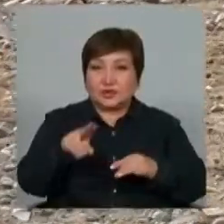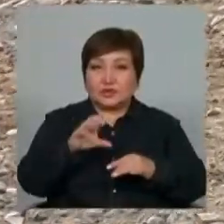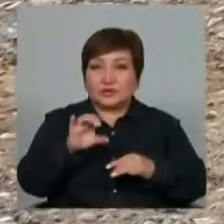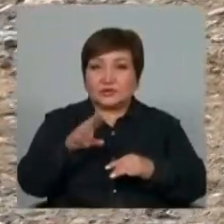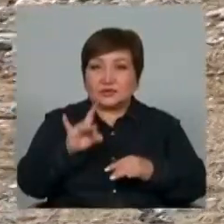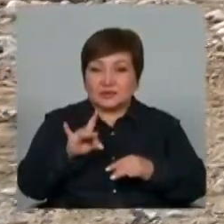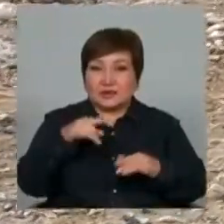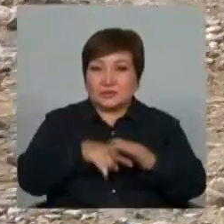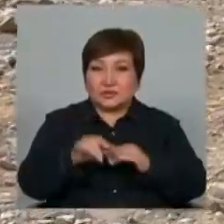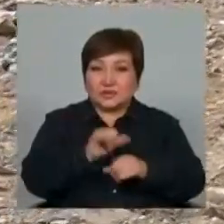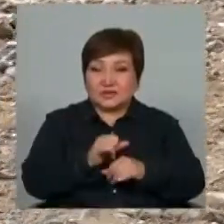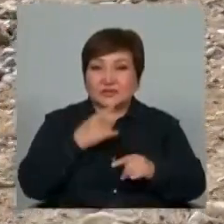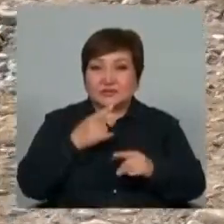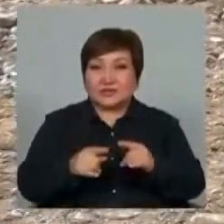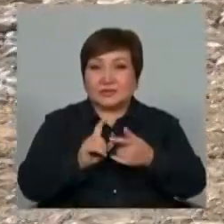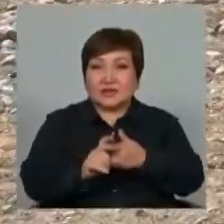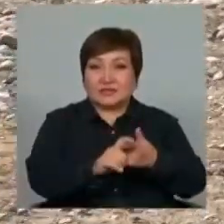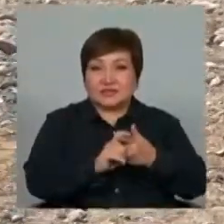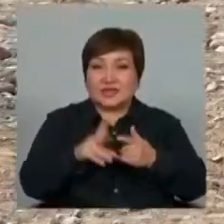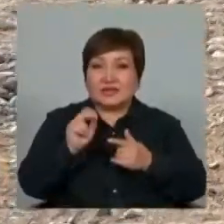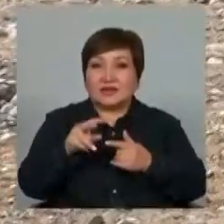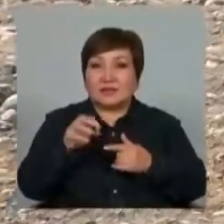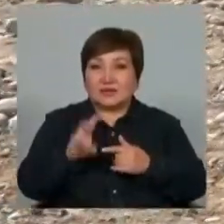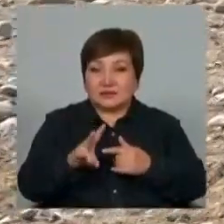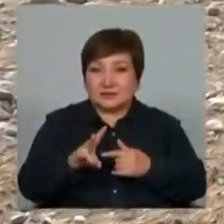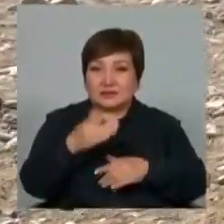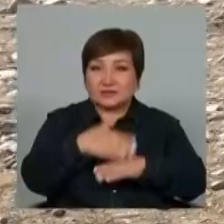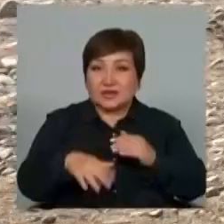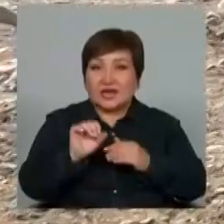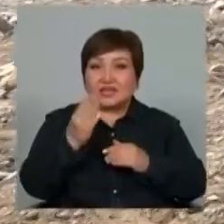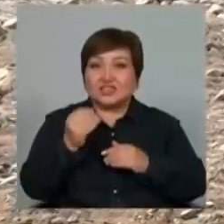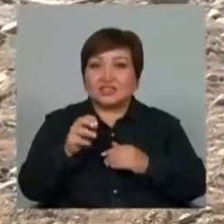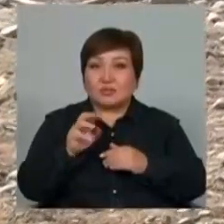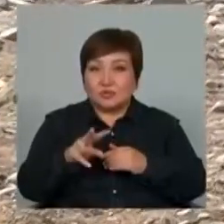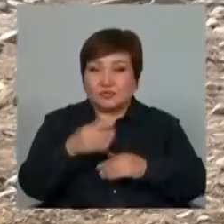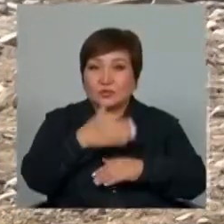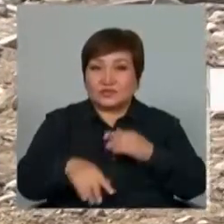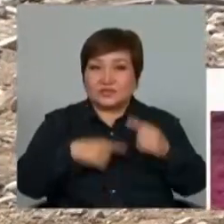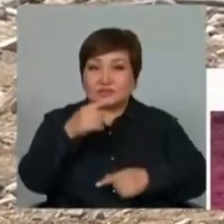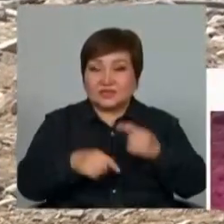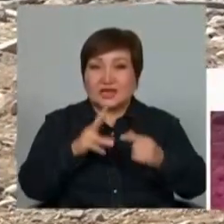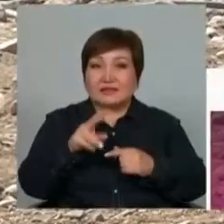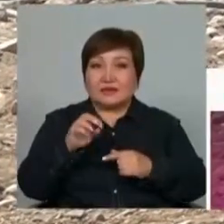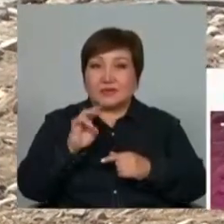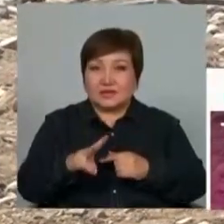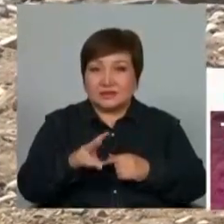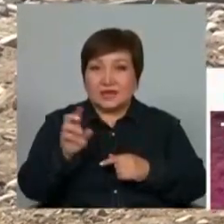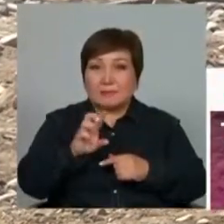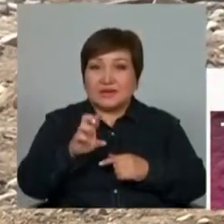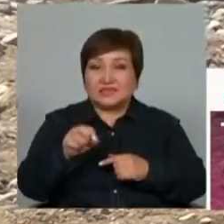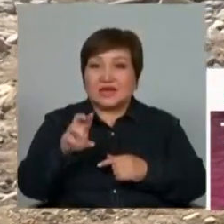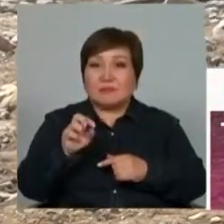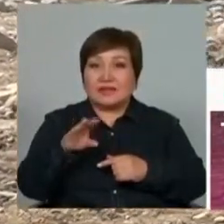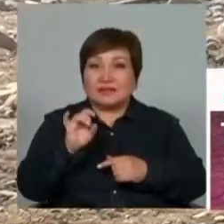жатқан Қалқаман станциясы. Бекет Яссауи көшесінен бастау алып, Әшімов көшесі арқылы Қалқамандағы Байзақ Батыр көшесіне